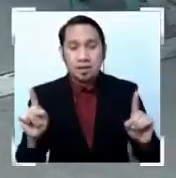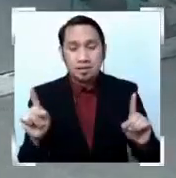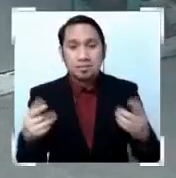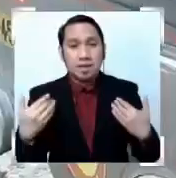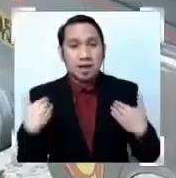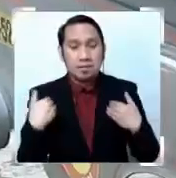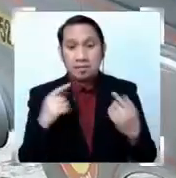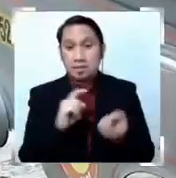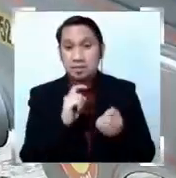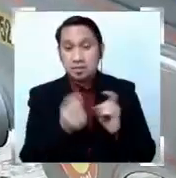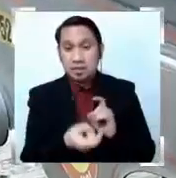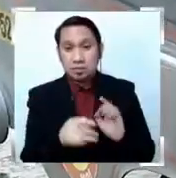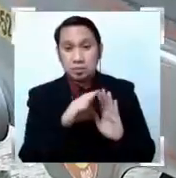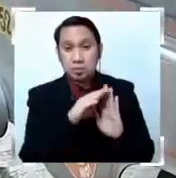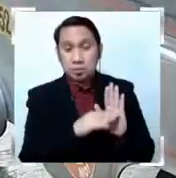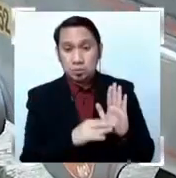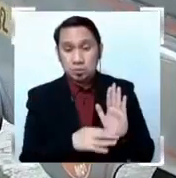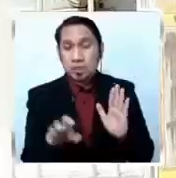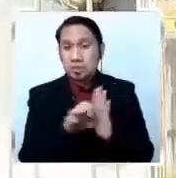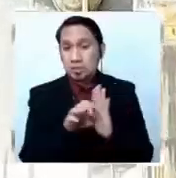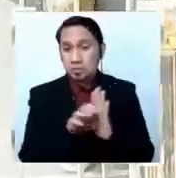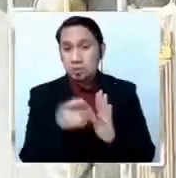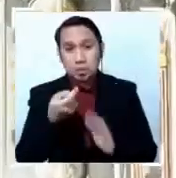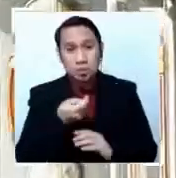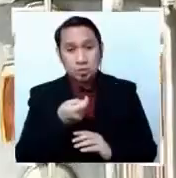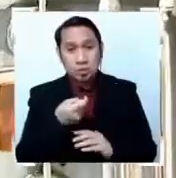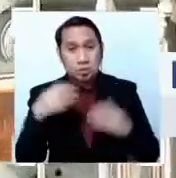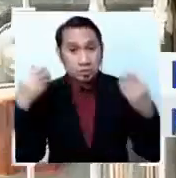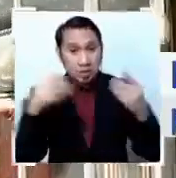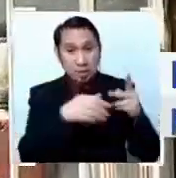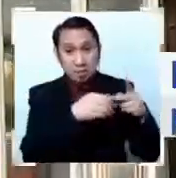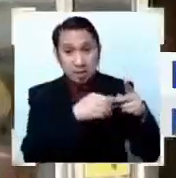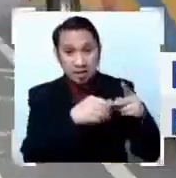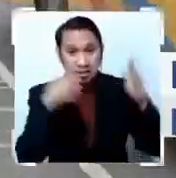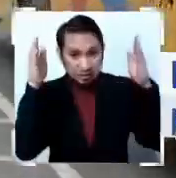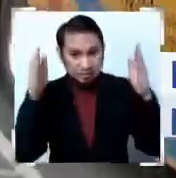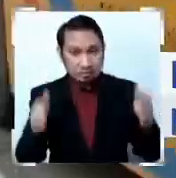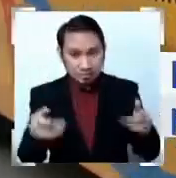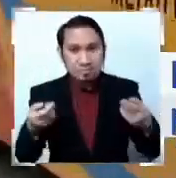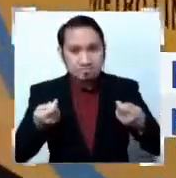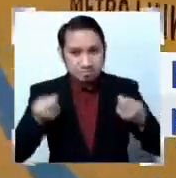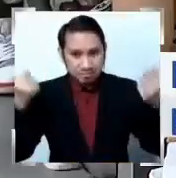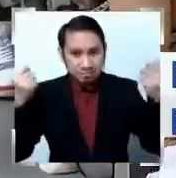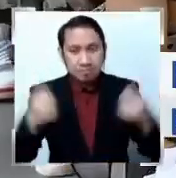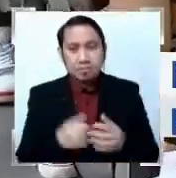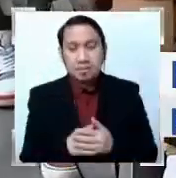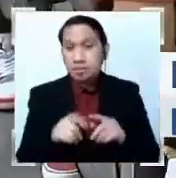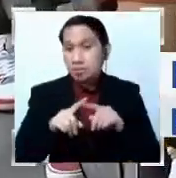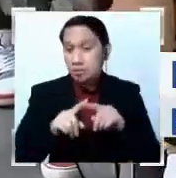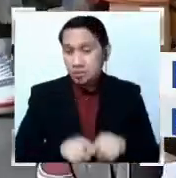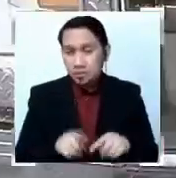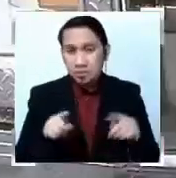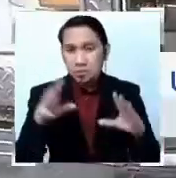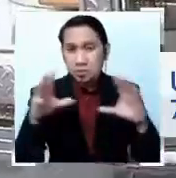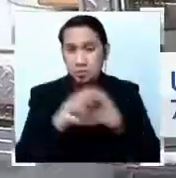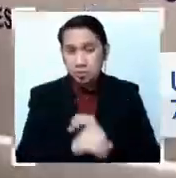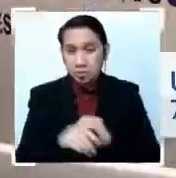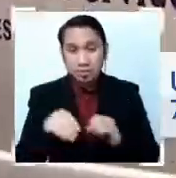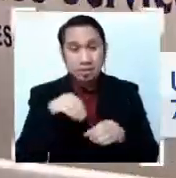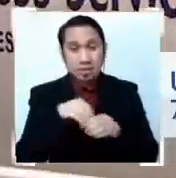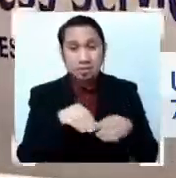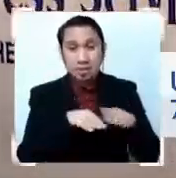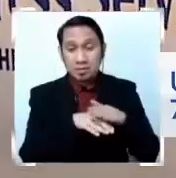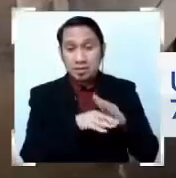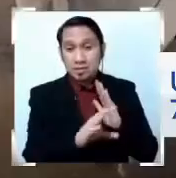ipatutupad bukas gaya ng pag-alis na ng plastic barrier na dating required sa mga pumapasada. Depende naman sa kabuo ang kapasidad ng bus, jeep at